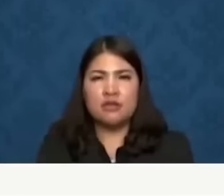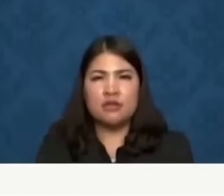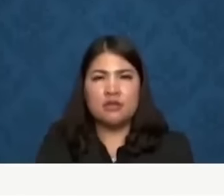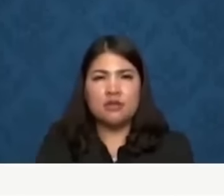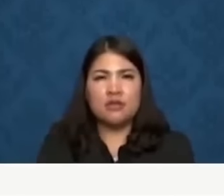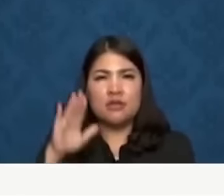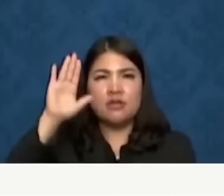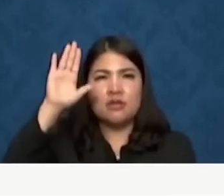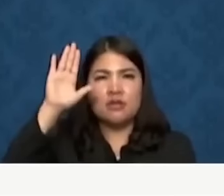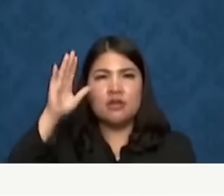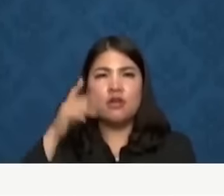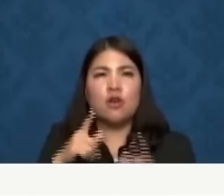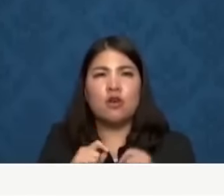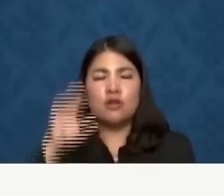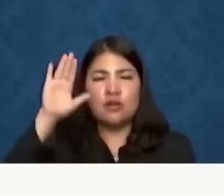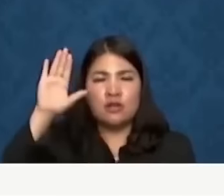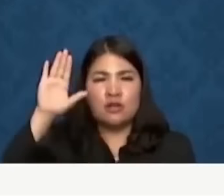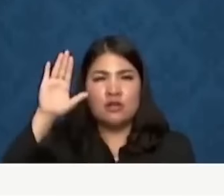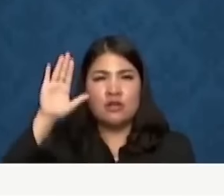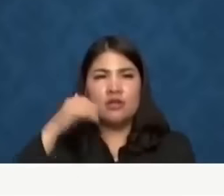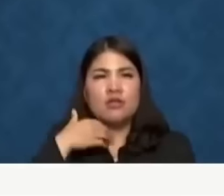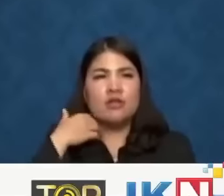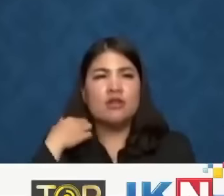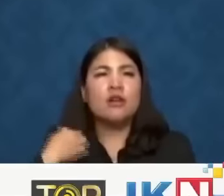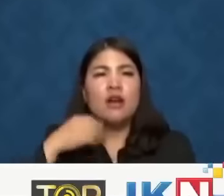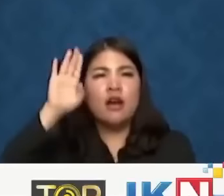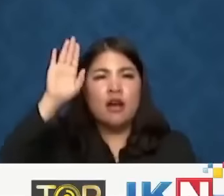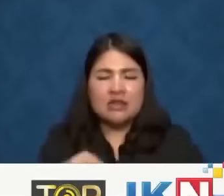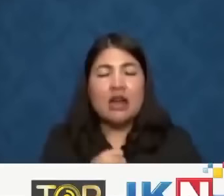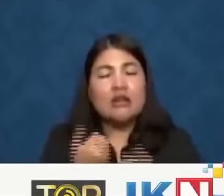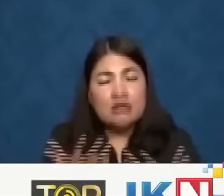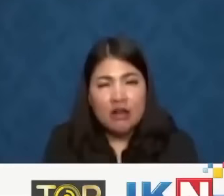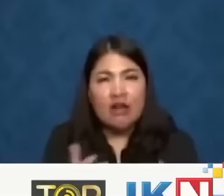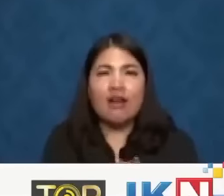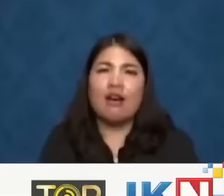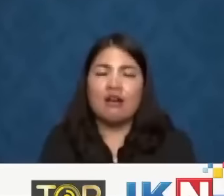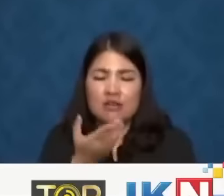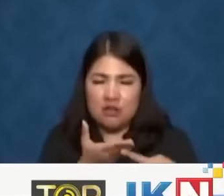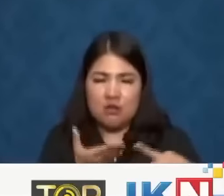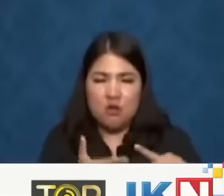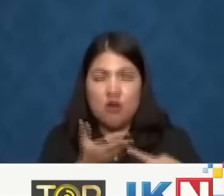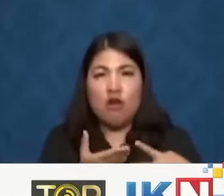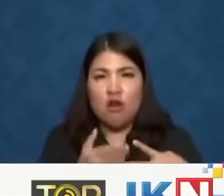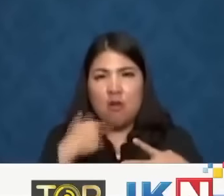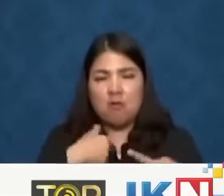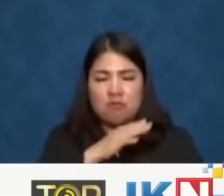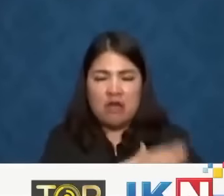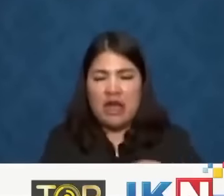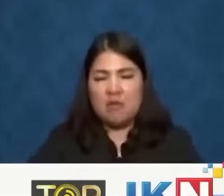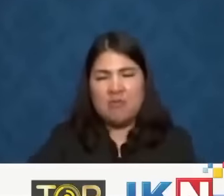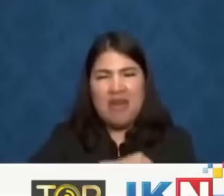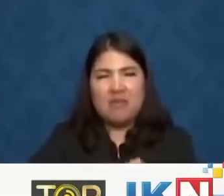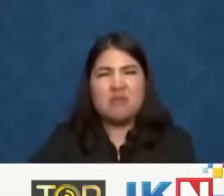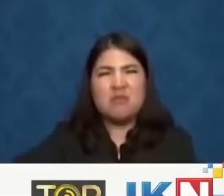ำเพื่อส่งต่อเรื่องไปยังอธิบดีกรมราชทัณฑ์ให้ความเห็นชอบและให้รัฐมนตรีว่าการกระทรวงยุติธรรมรับทราบหมอวาโยบอกว่า